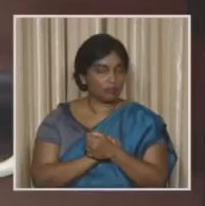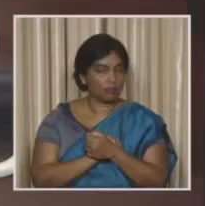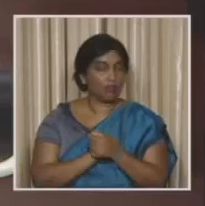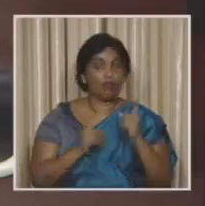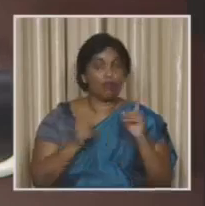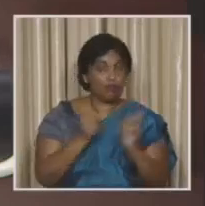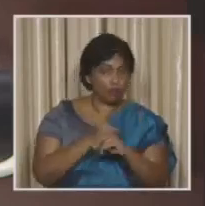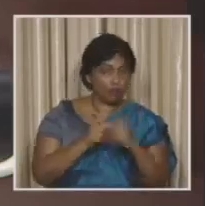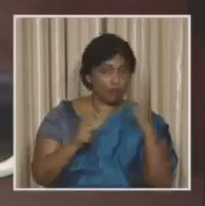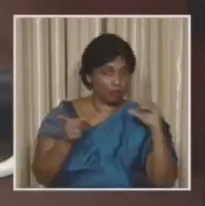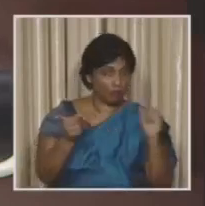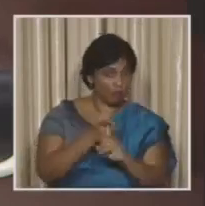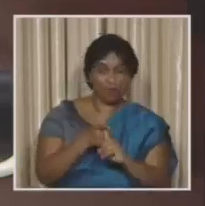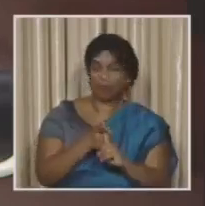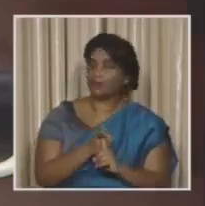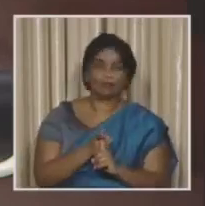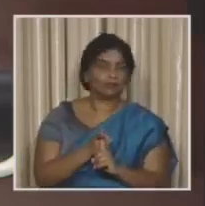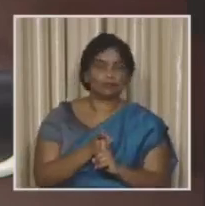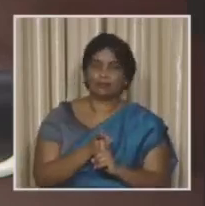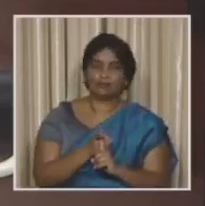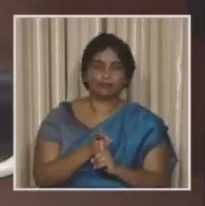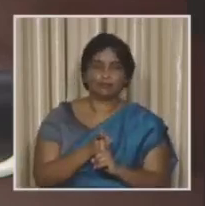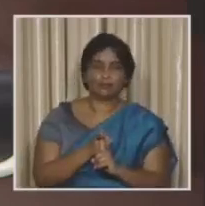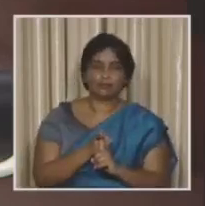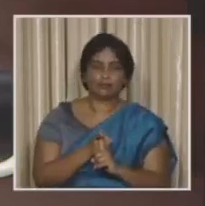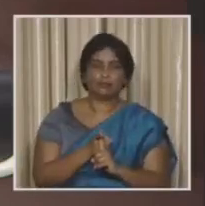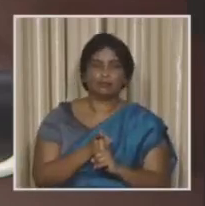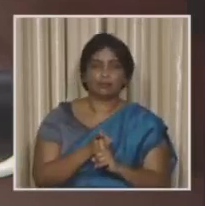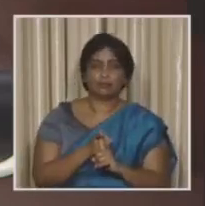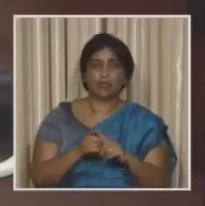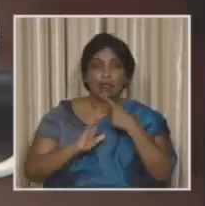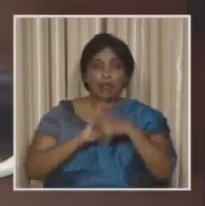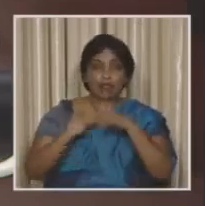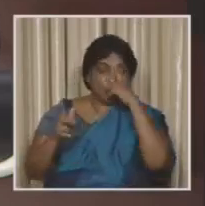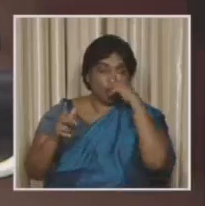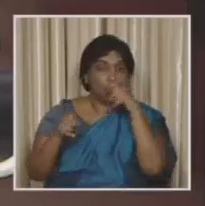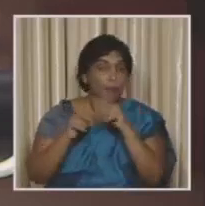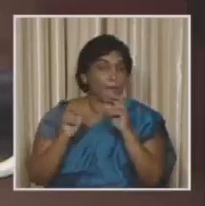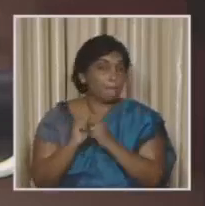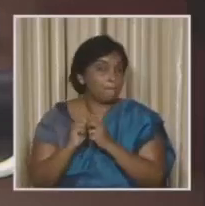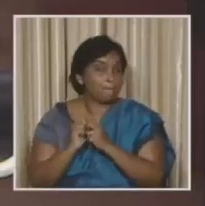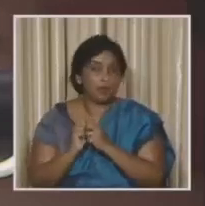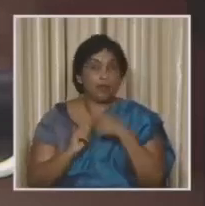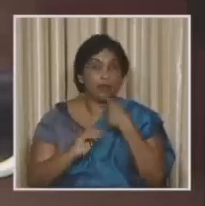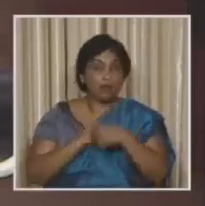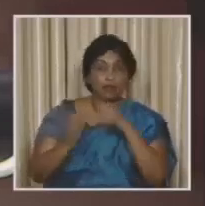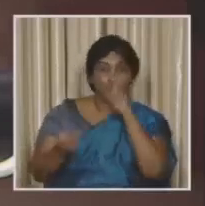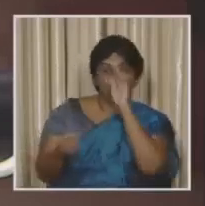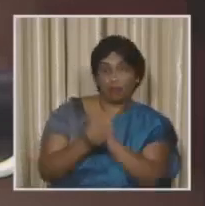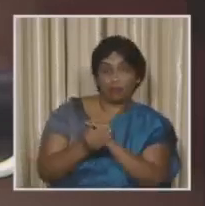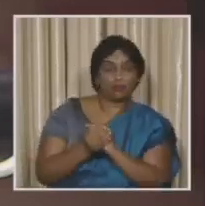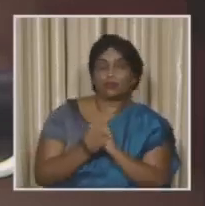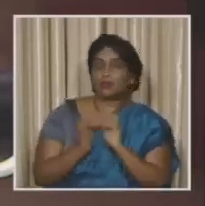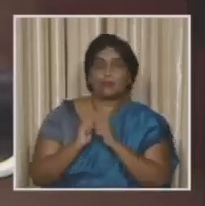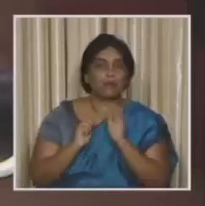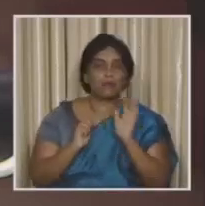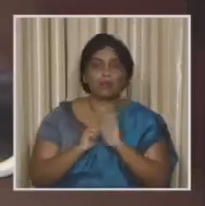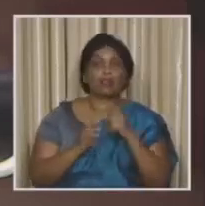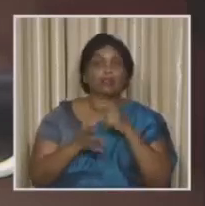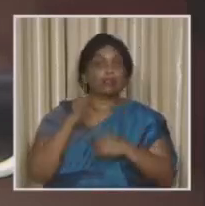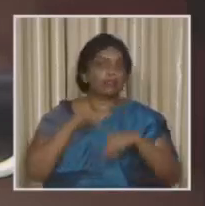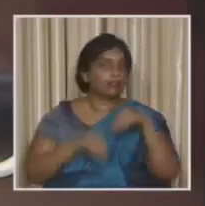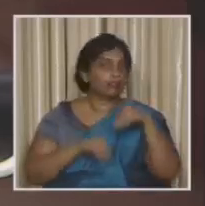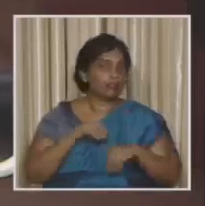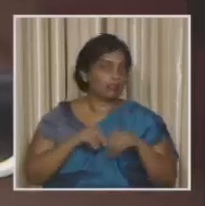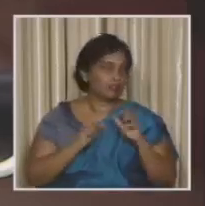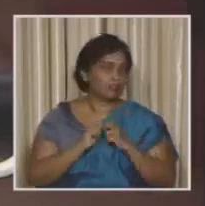යුදමය ක්‍රියාදාමයක් නෙවෙයි. ඒ කියන්නේ ක ජාතික ආරක්ෂාව පිළිබඳ ප්‍රශ්නයක් කො රටේ ආරක්ෂාව පිළිබඳ ප්‍රශ්නයක් නෙවෙයි. ඒක